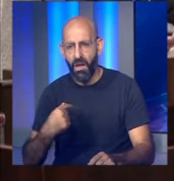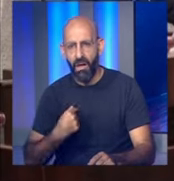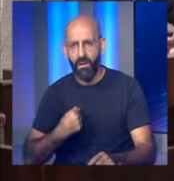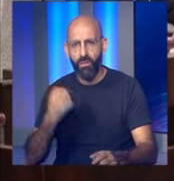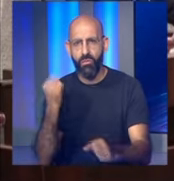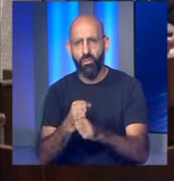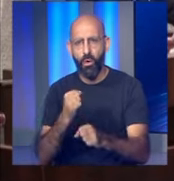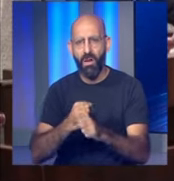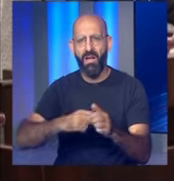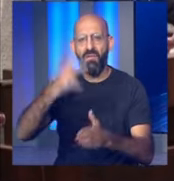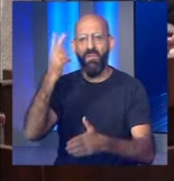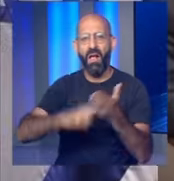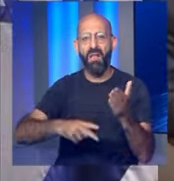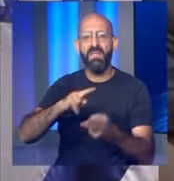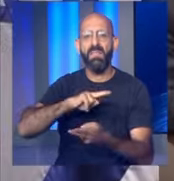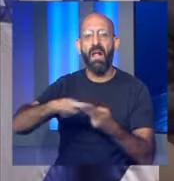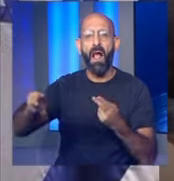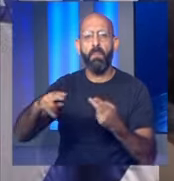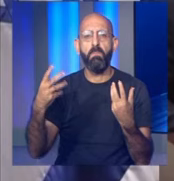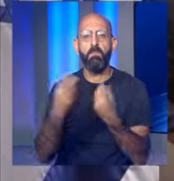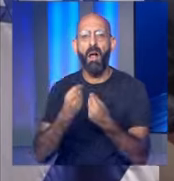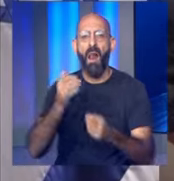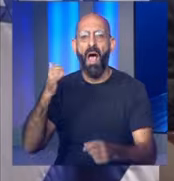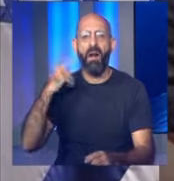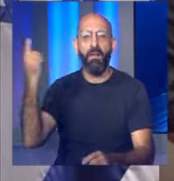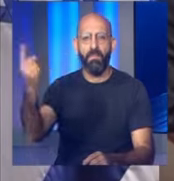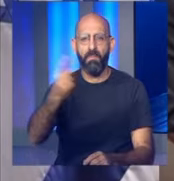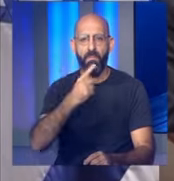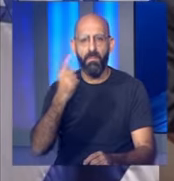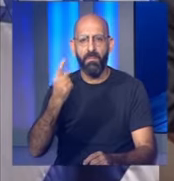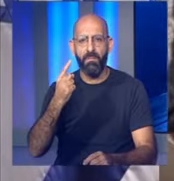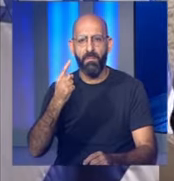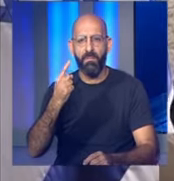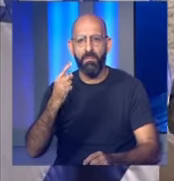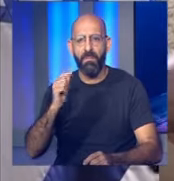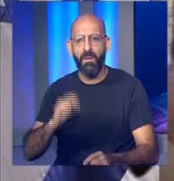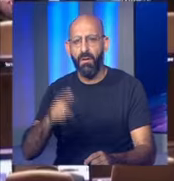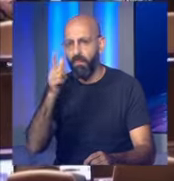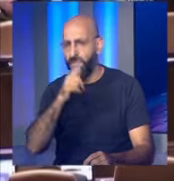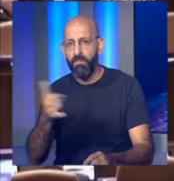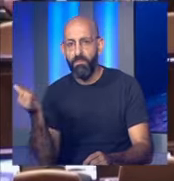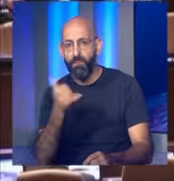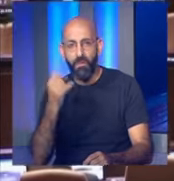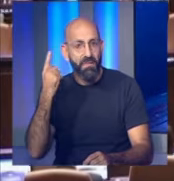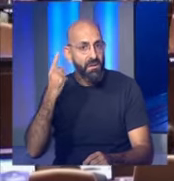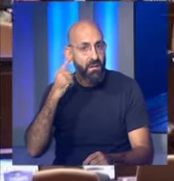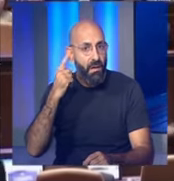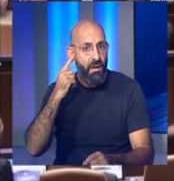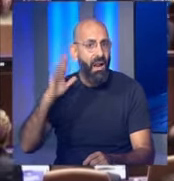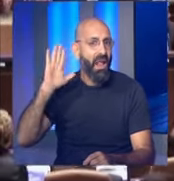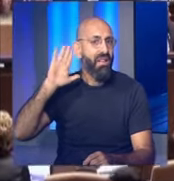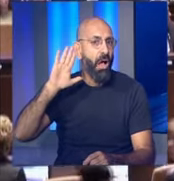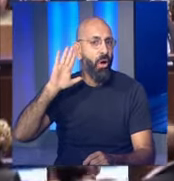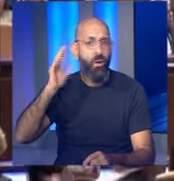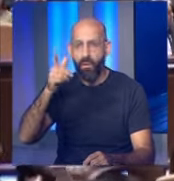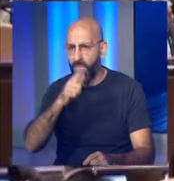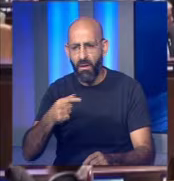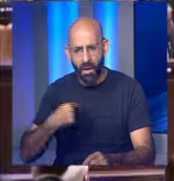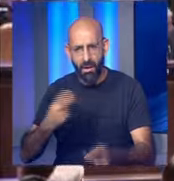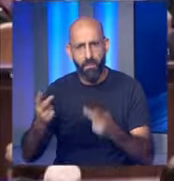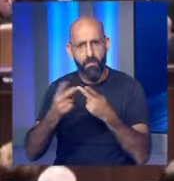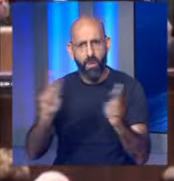إلى جميع أعدائنا بحسب زعمه. أنا أعمل على إبرام اتفاقات سلام مع دول عربية إضافية. من